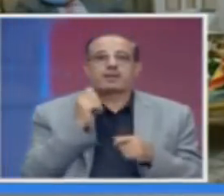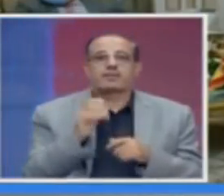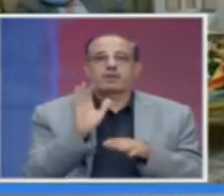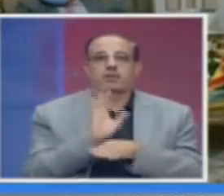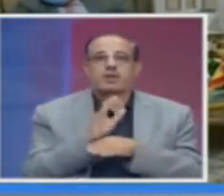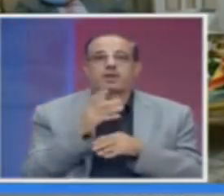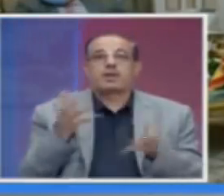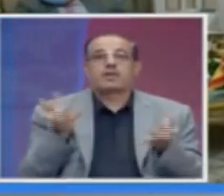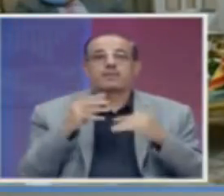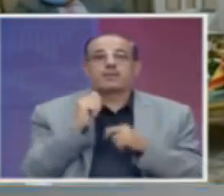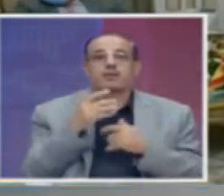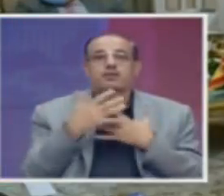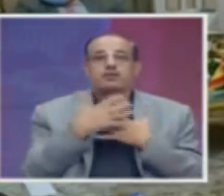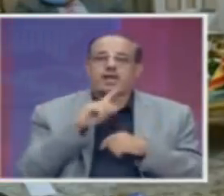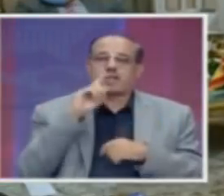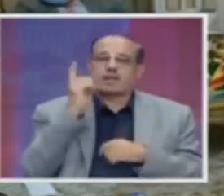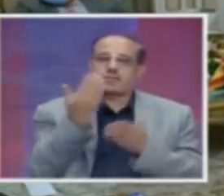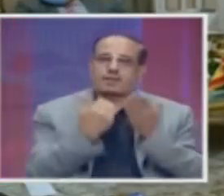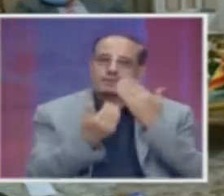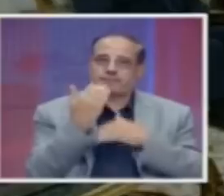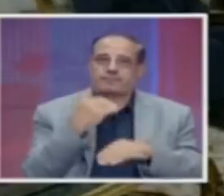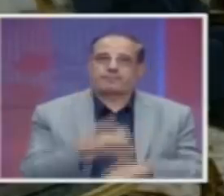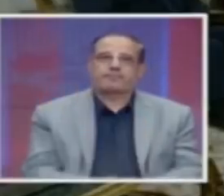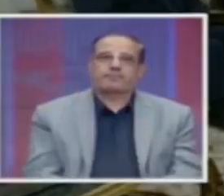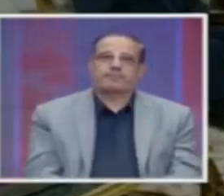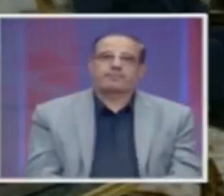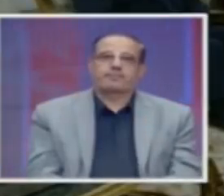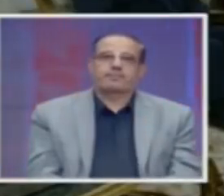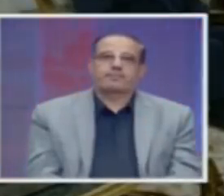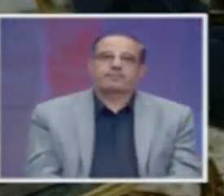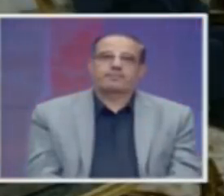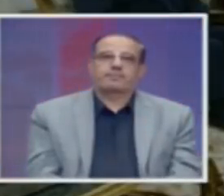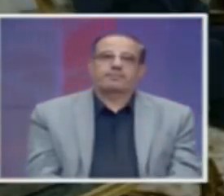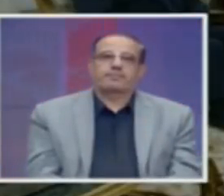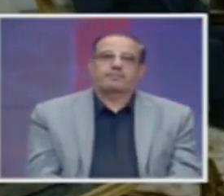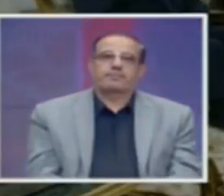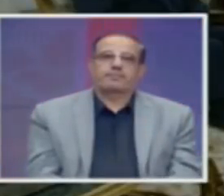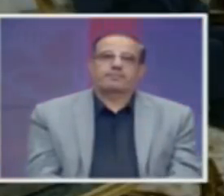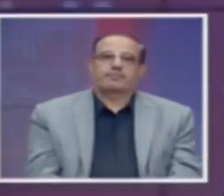الداعم للاستثمار وجذب المزيد من استثمارات الشركات العالمية.